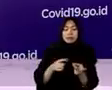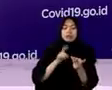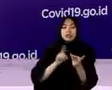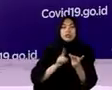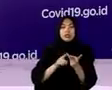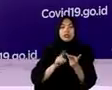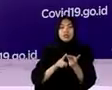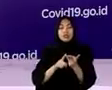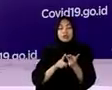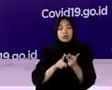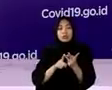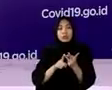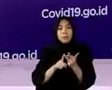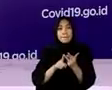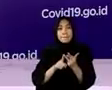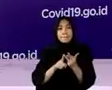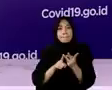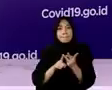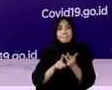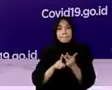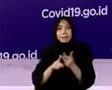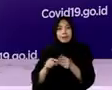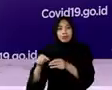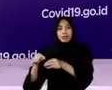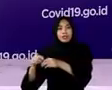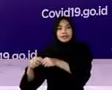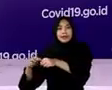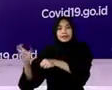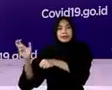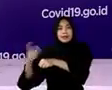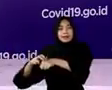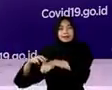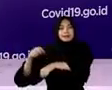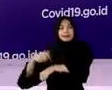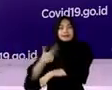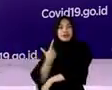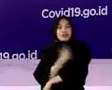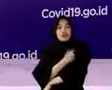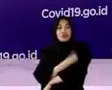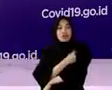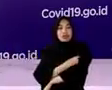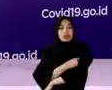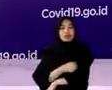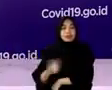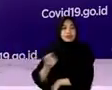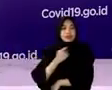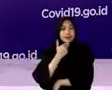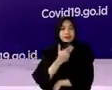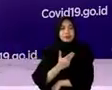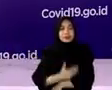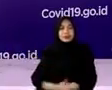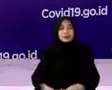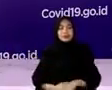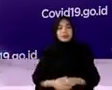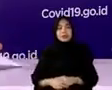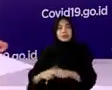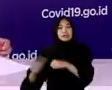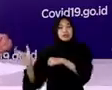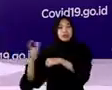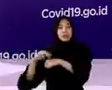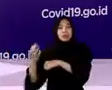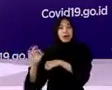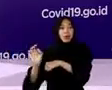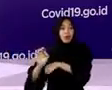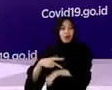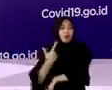akan mempengaruhi efektivitas vaksin? Terima kasih. Baik, terima kasih pada lokadata.id dan IDN